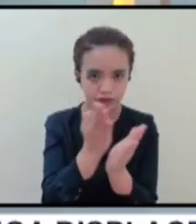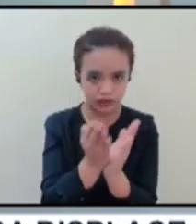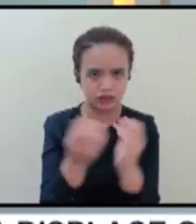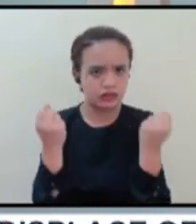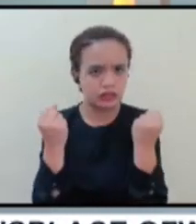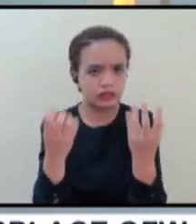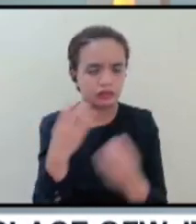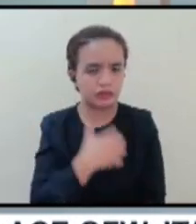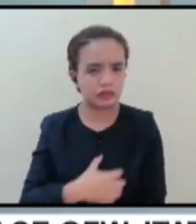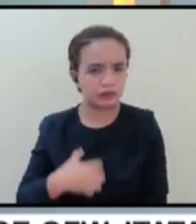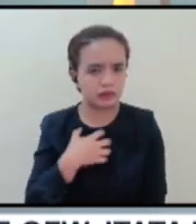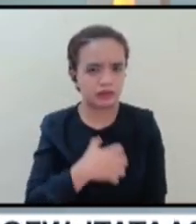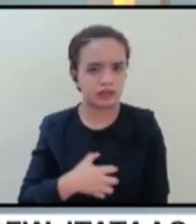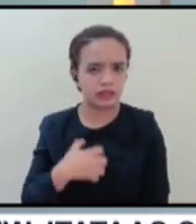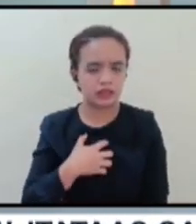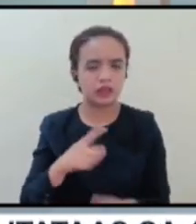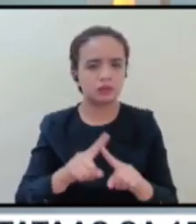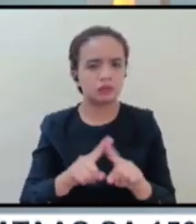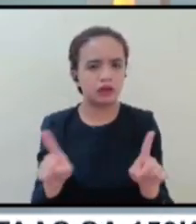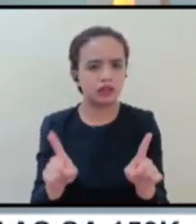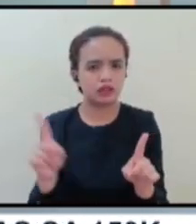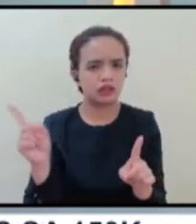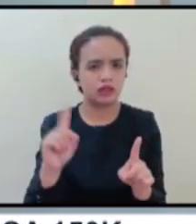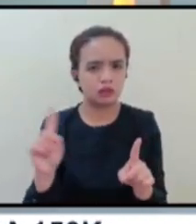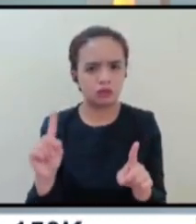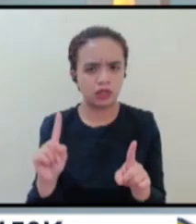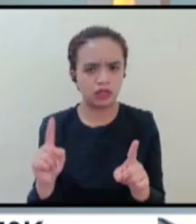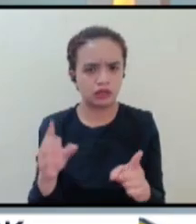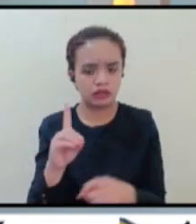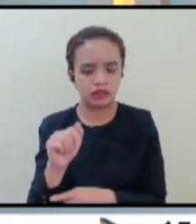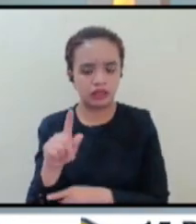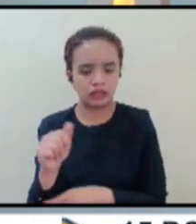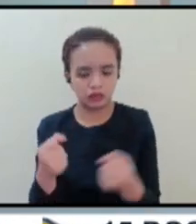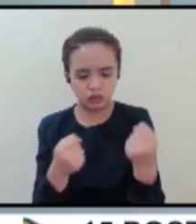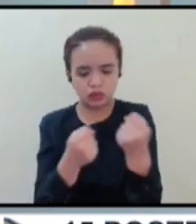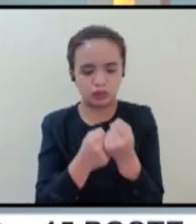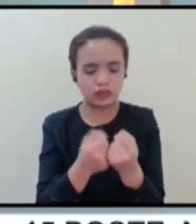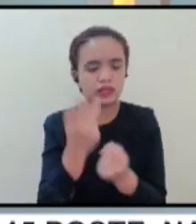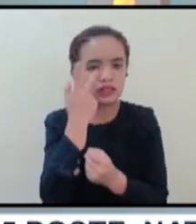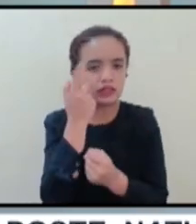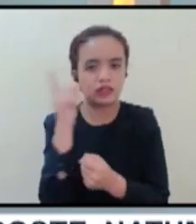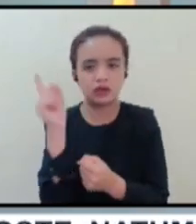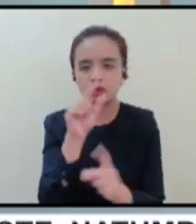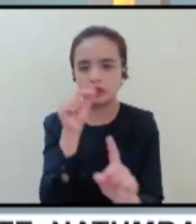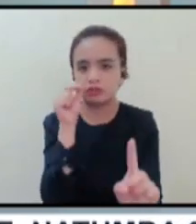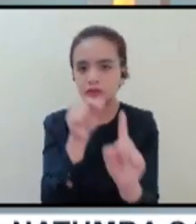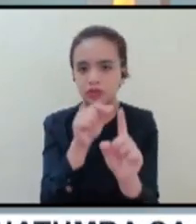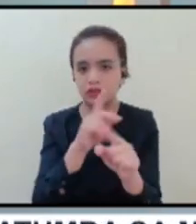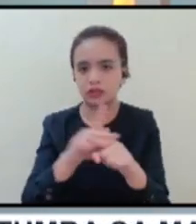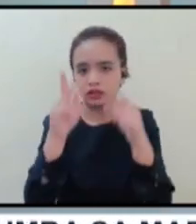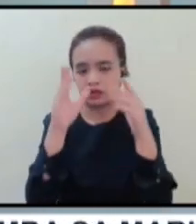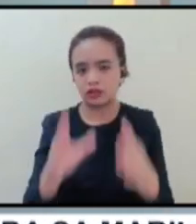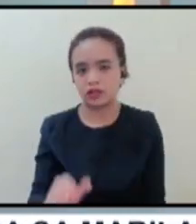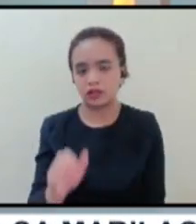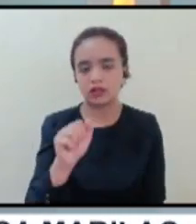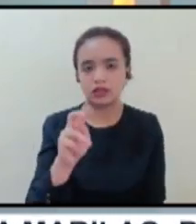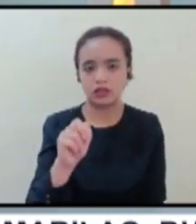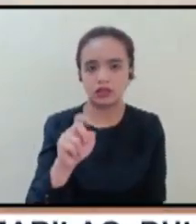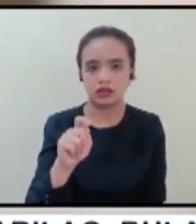ano nga bang nasa likod ng datos na ito? Alamin natin ang punto de vista dyan ni Professor Antonio Contreras.